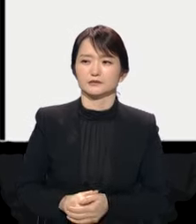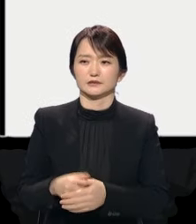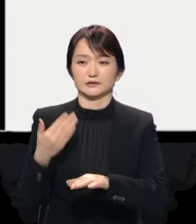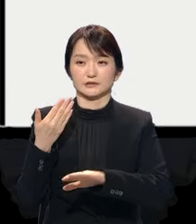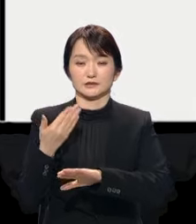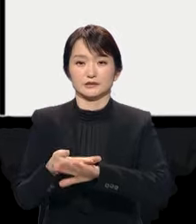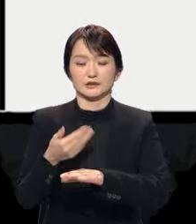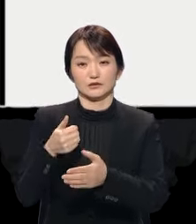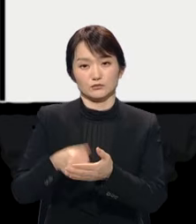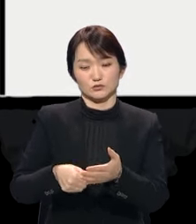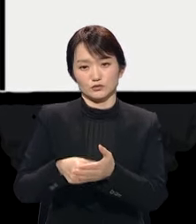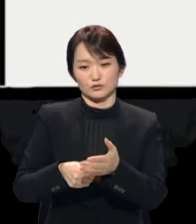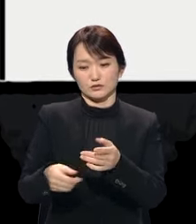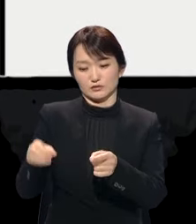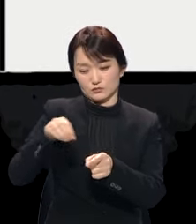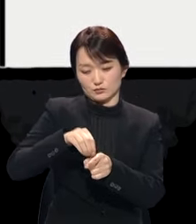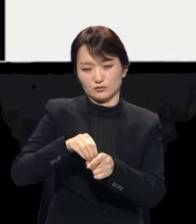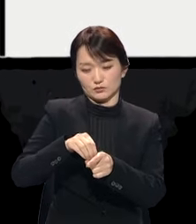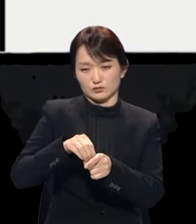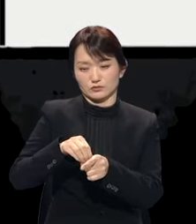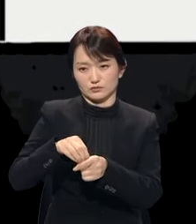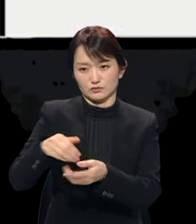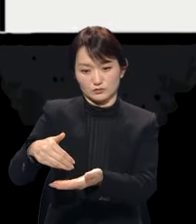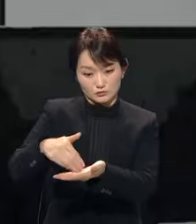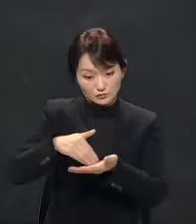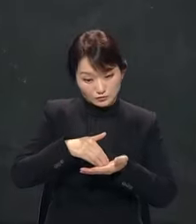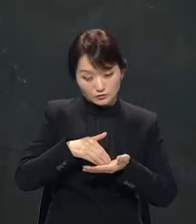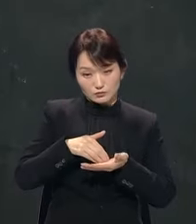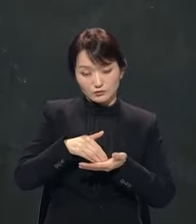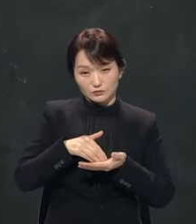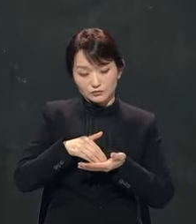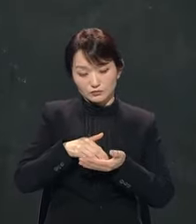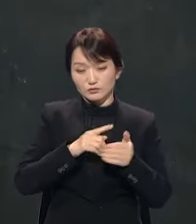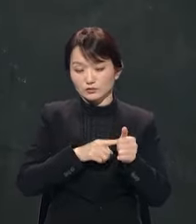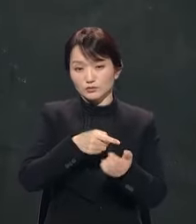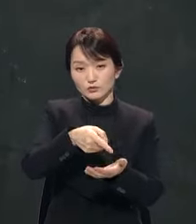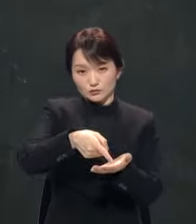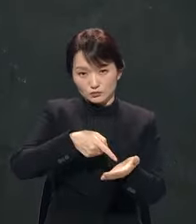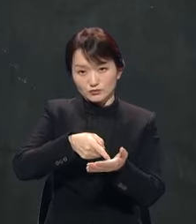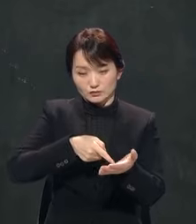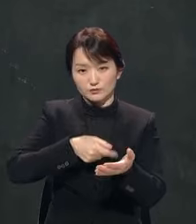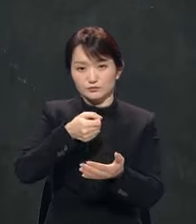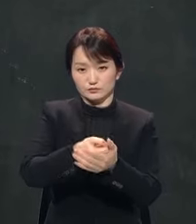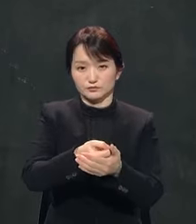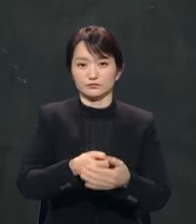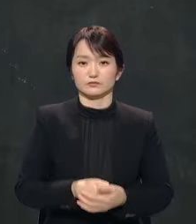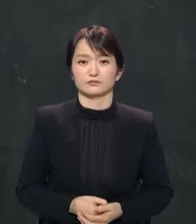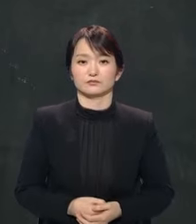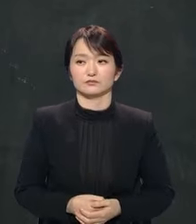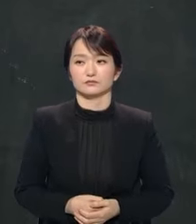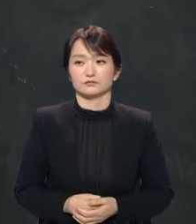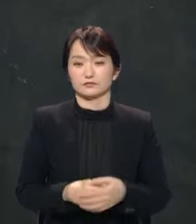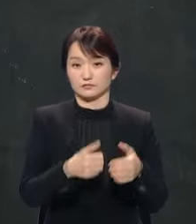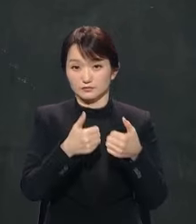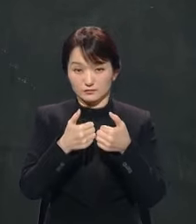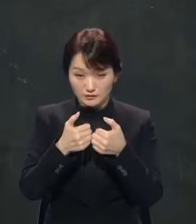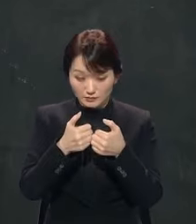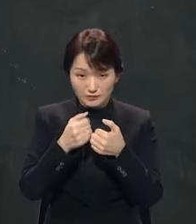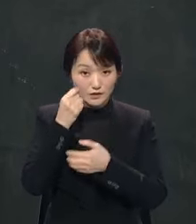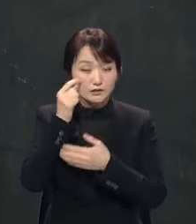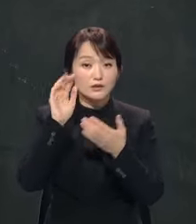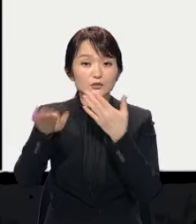재질의 보형물을 넣는 것을 권유를 했고, 이 남성은 결국 수술을 받기로 결정을 합니다. 그러니까 지금 상담받고 이제 한 달 뒤에 수술을